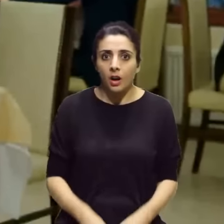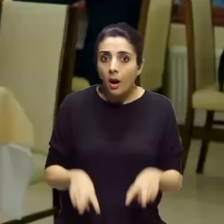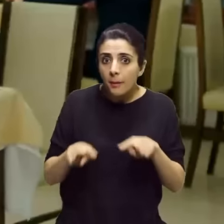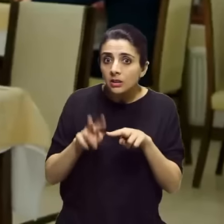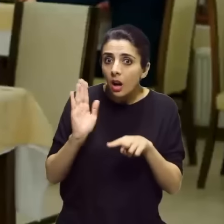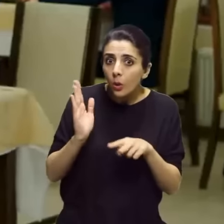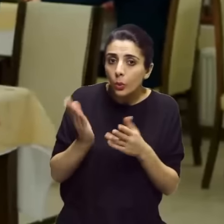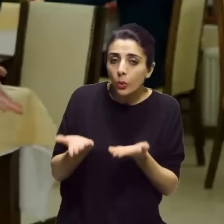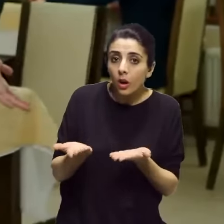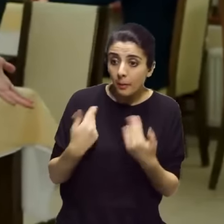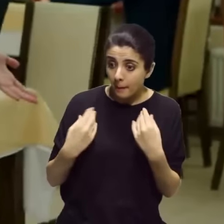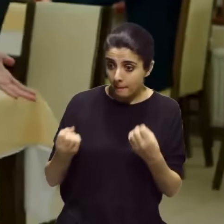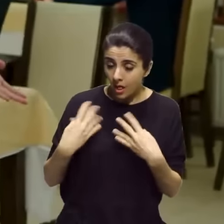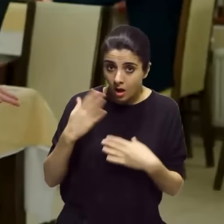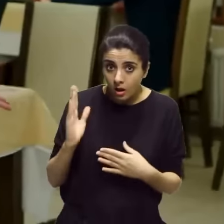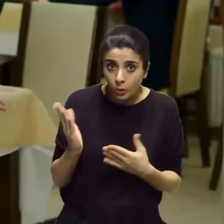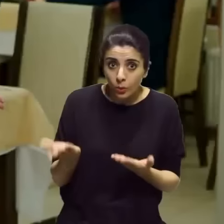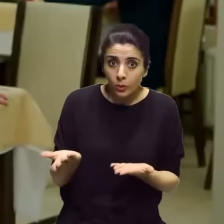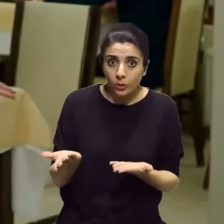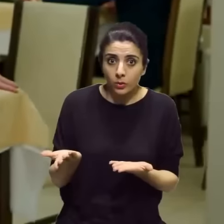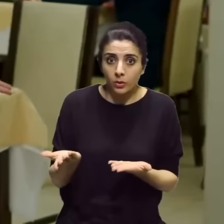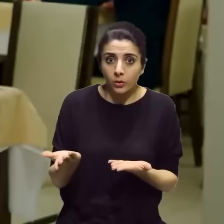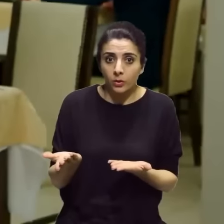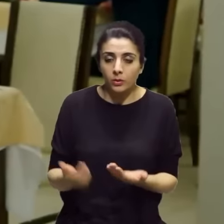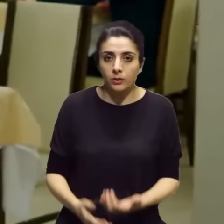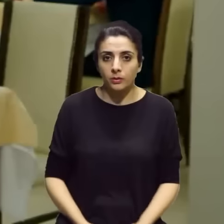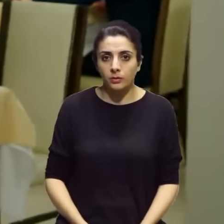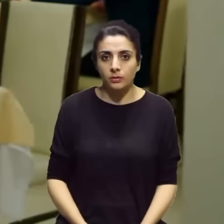Mazhar gitti ya. Beni bırakıp gitti.